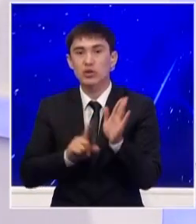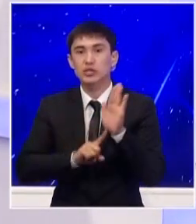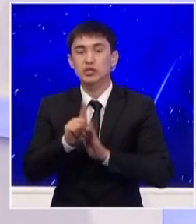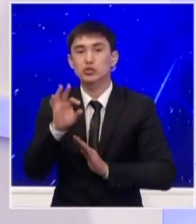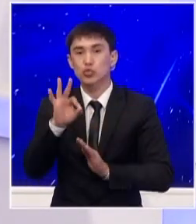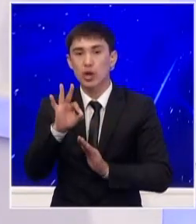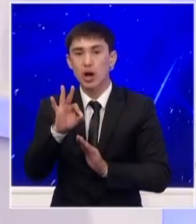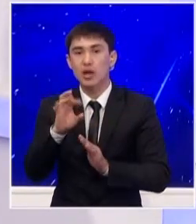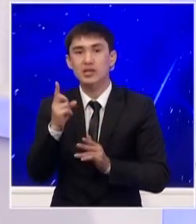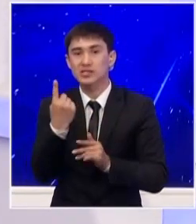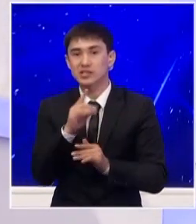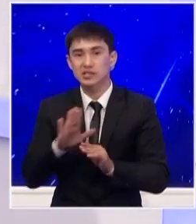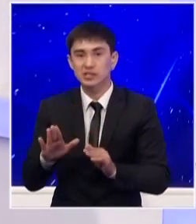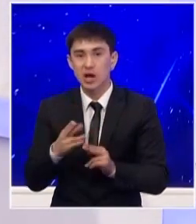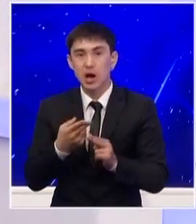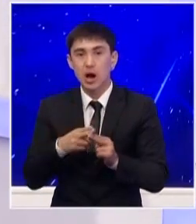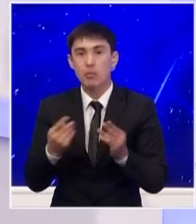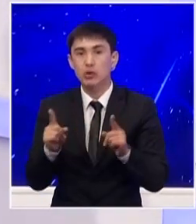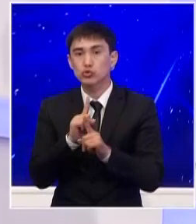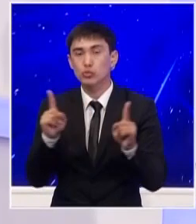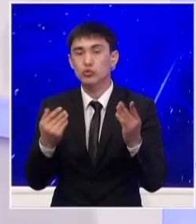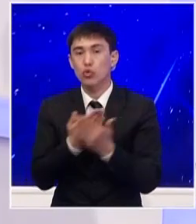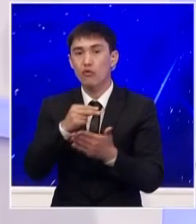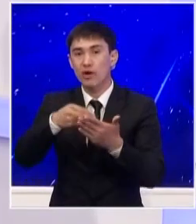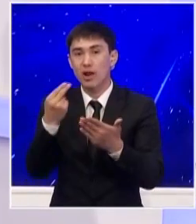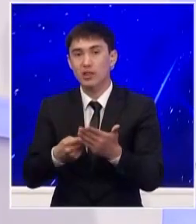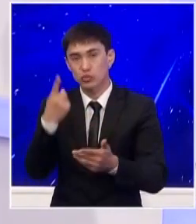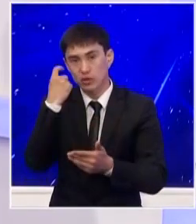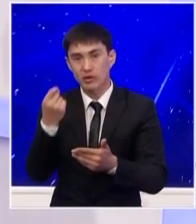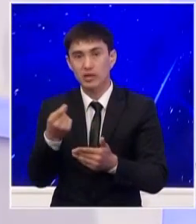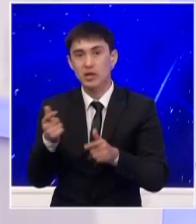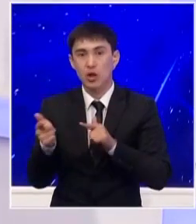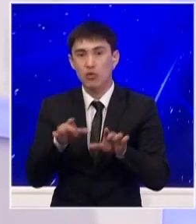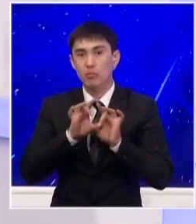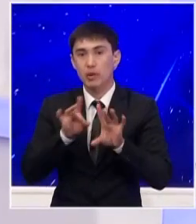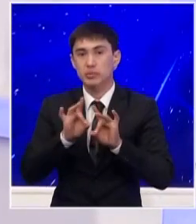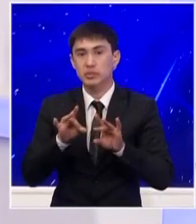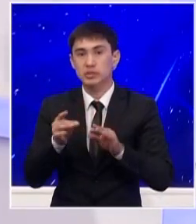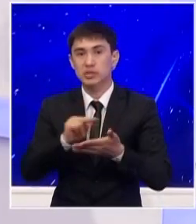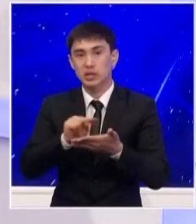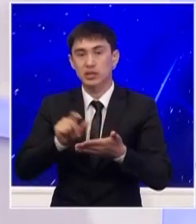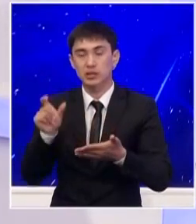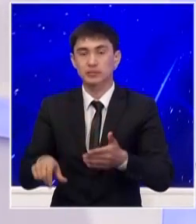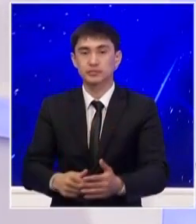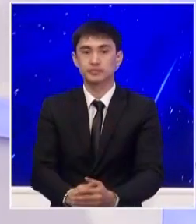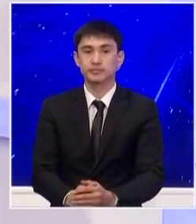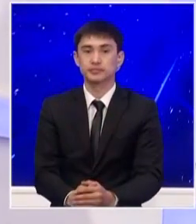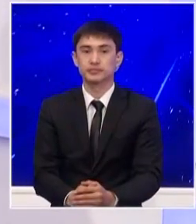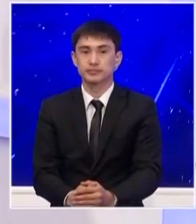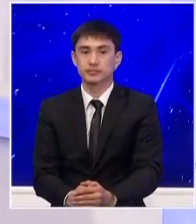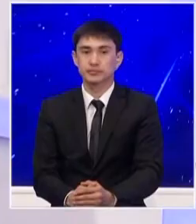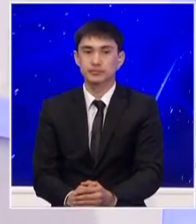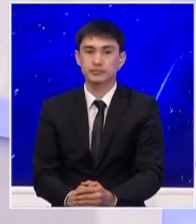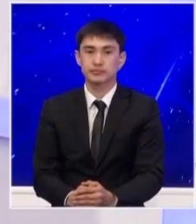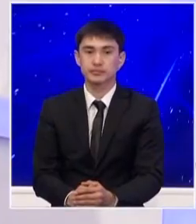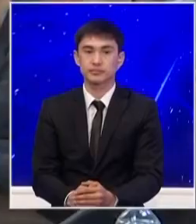начинается с нуля, а не с единицы. Об особенностях нового календаря узнавала и готова поделиться подробностями моя коллега Аделя